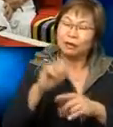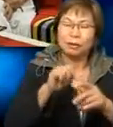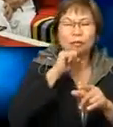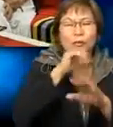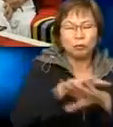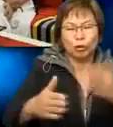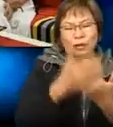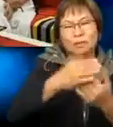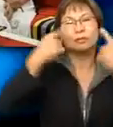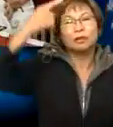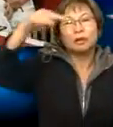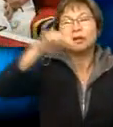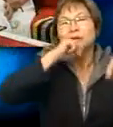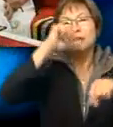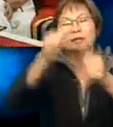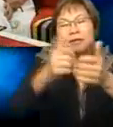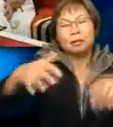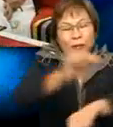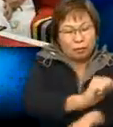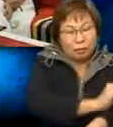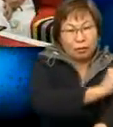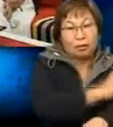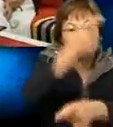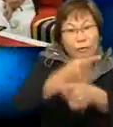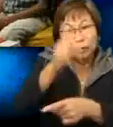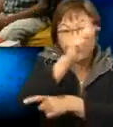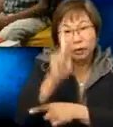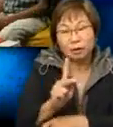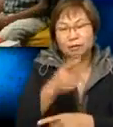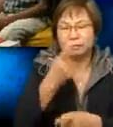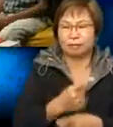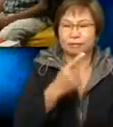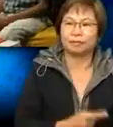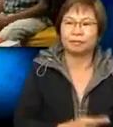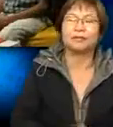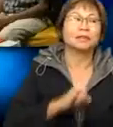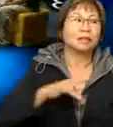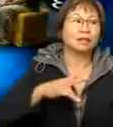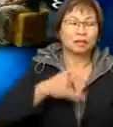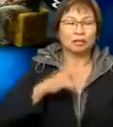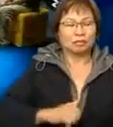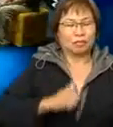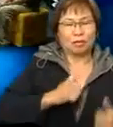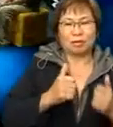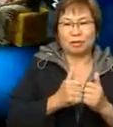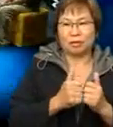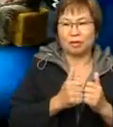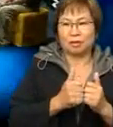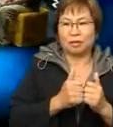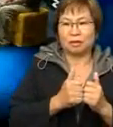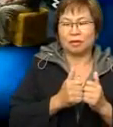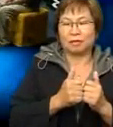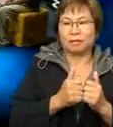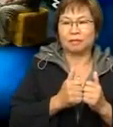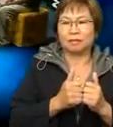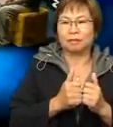senang untuk mencapai kejayaan tanpa pengorbanan. Betul tak, Vanessa? Betul, Kak Ti. Saya rasa cukup berbangga dengan kesungguhan mereka,